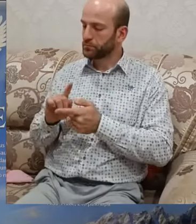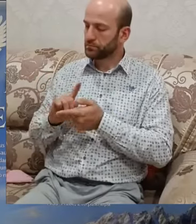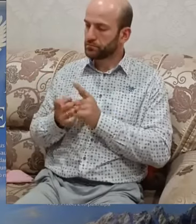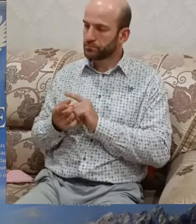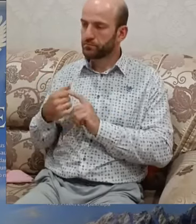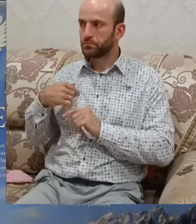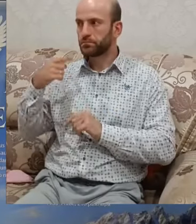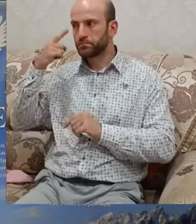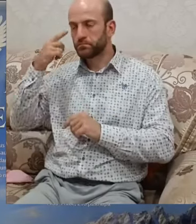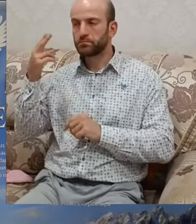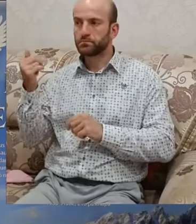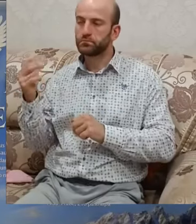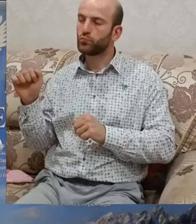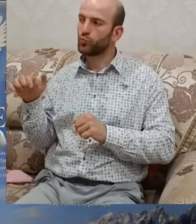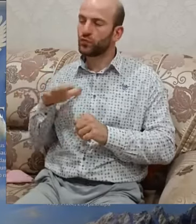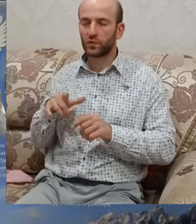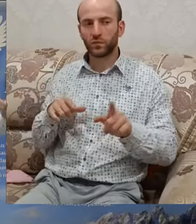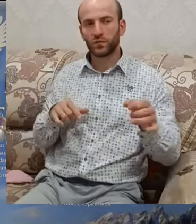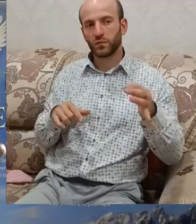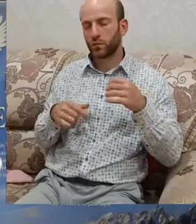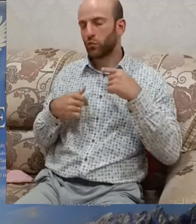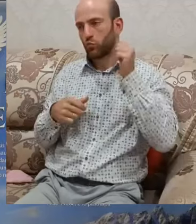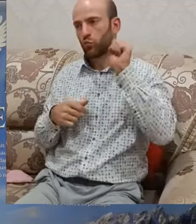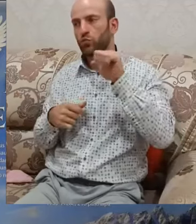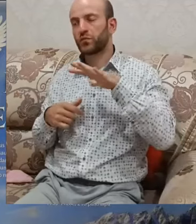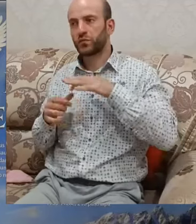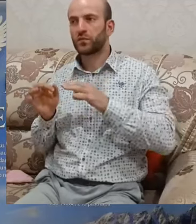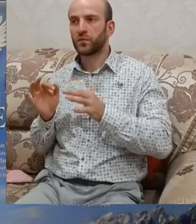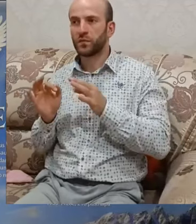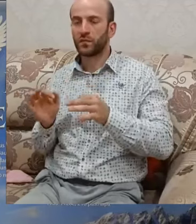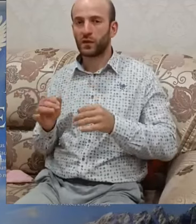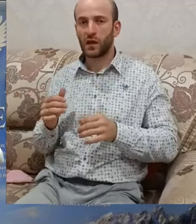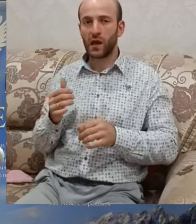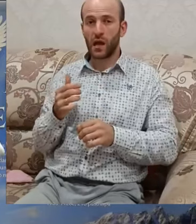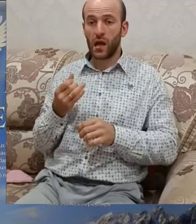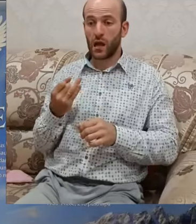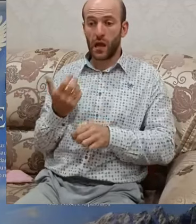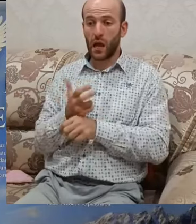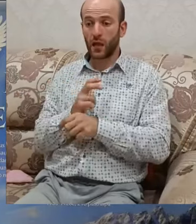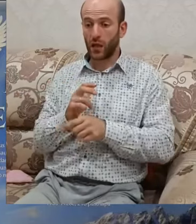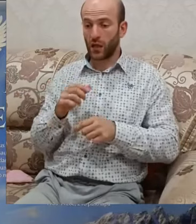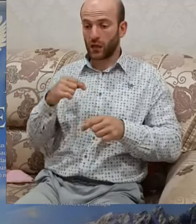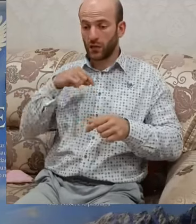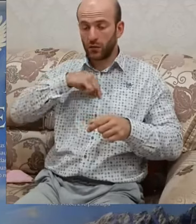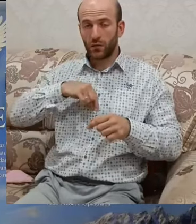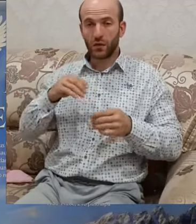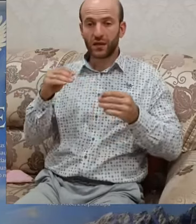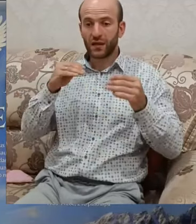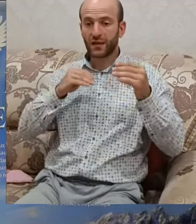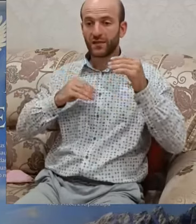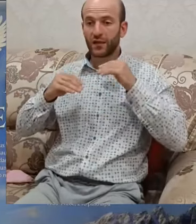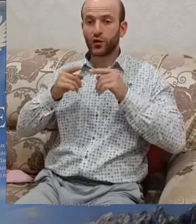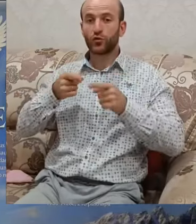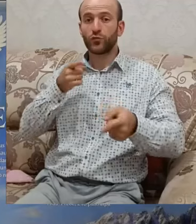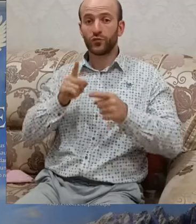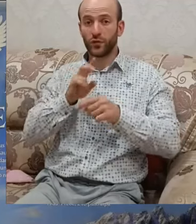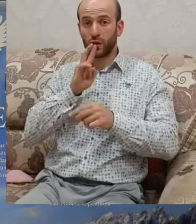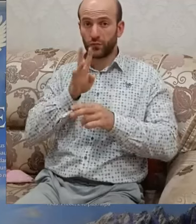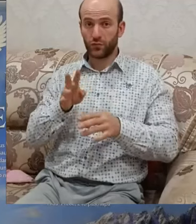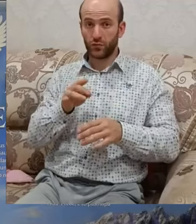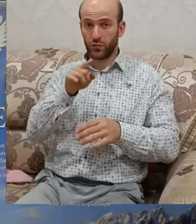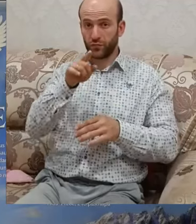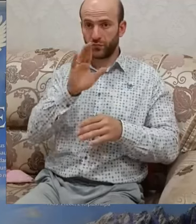дает. Формавимося и тобулума. Этого формирования в совершенство. Тау осьмянишкой. Тебе лично. Тау осьмянишкой. Тебе